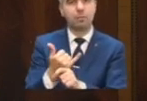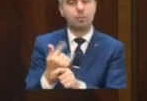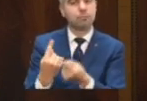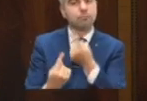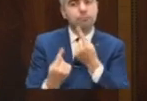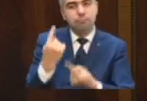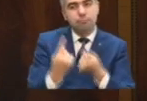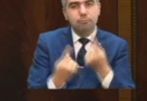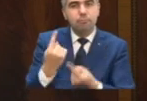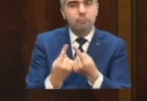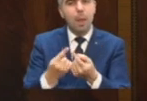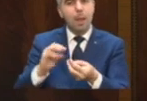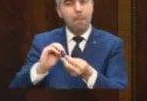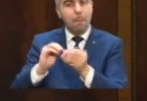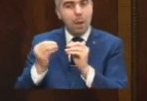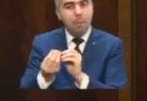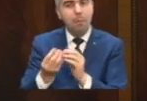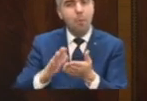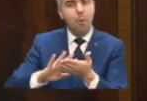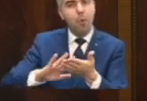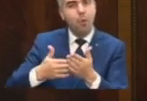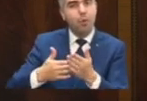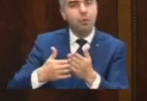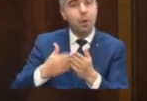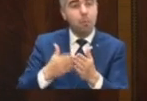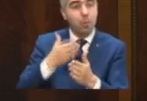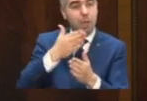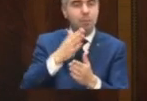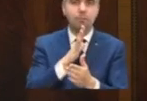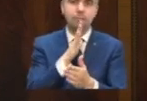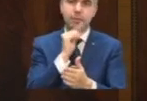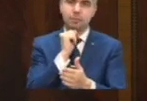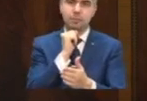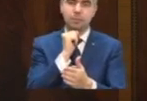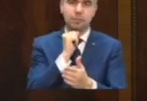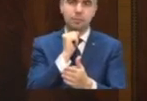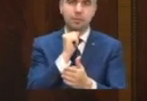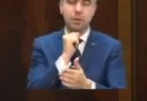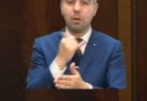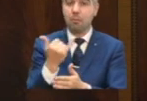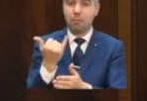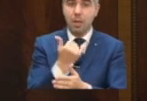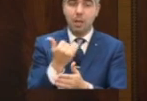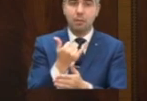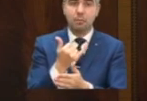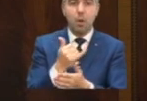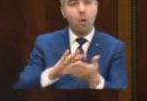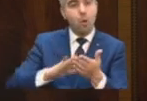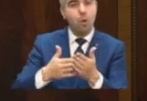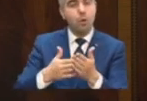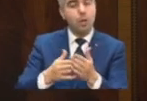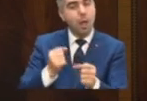كل ما من شأنه أن يؤثر سلباً، وعلينا أيضاً استشراف المستقبل بنفس جماعي